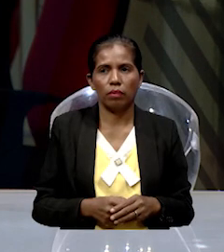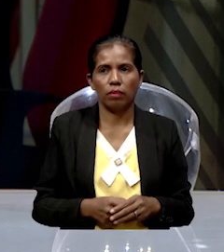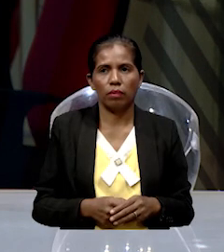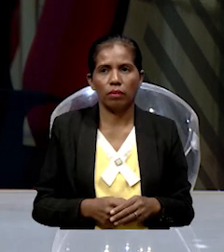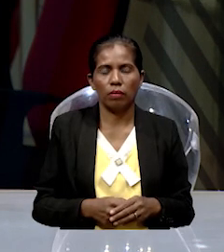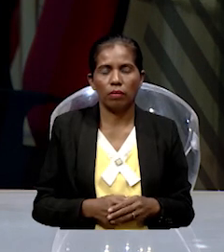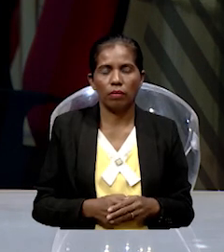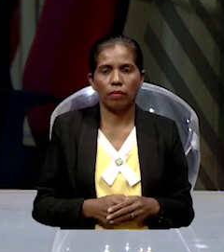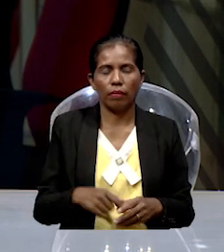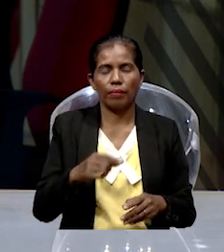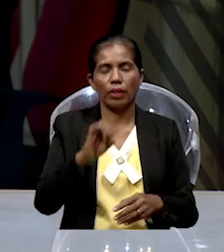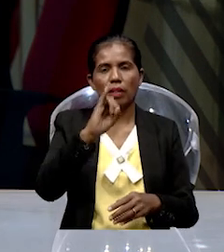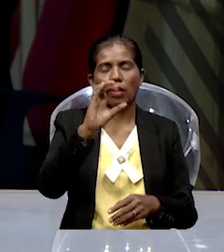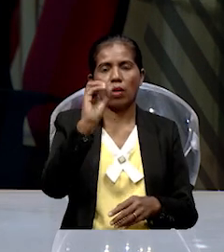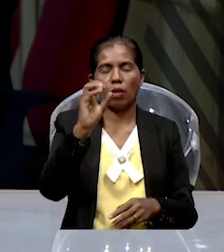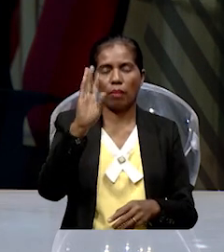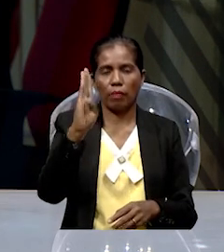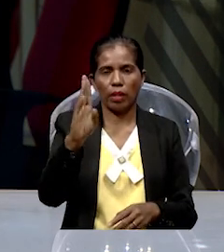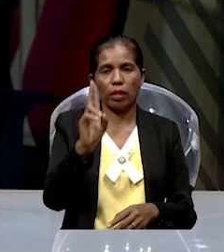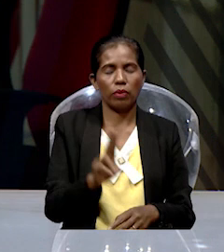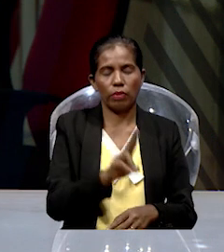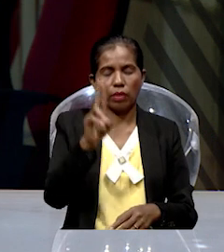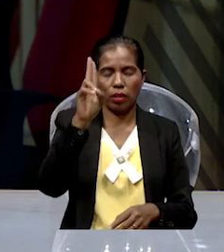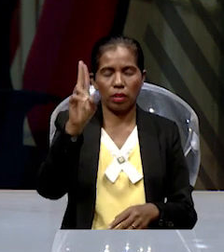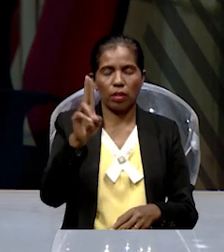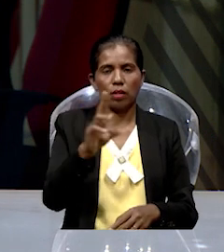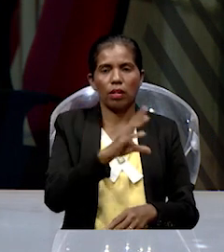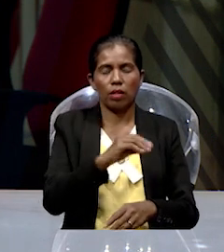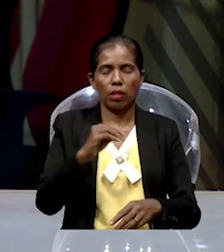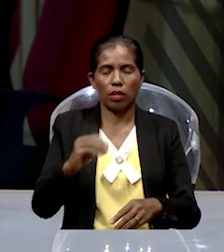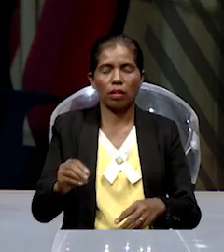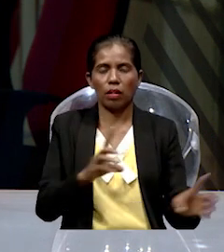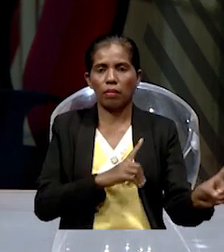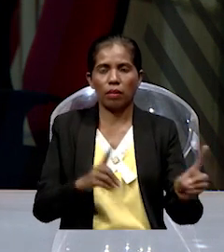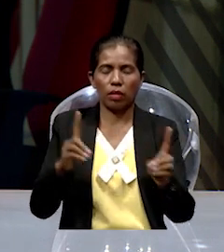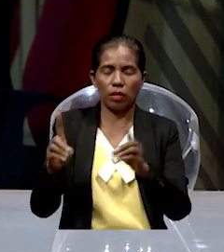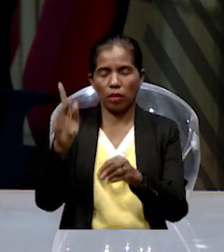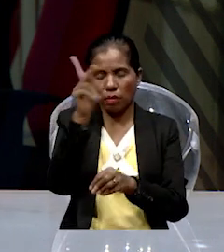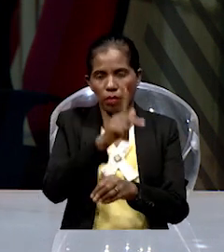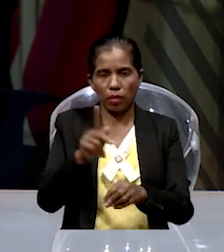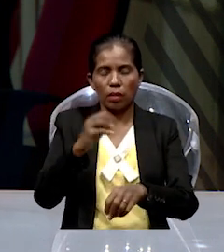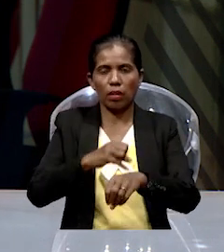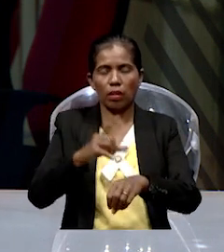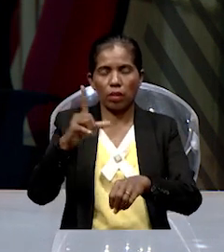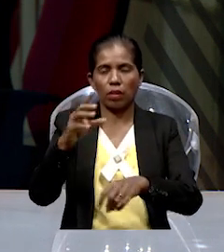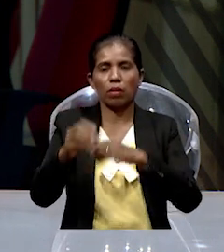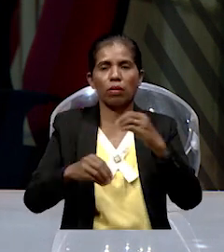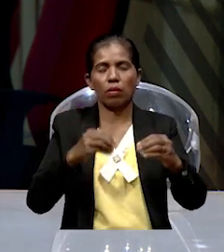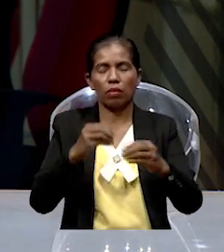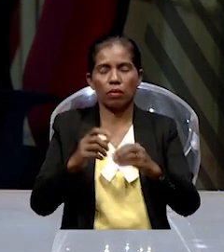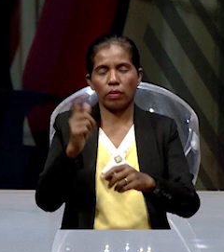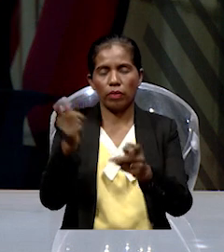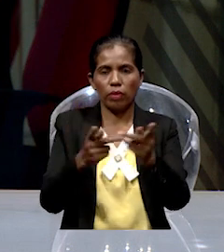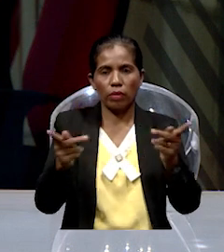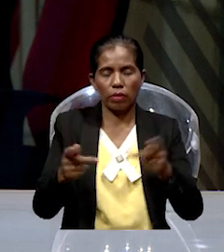Institute of business no University jadi warmadewa simplemente picsize internasional Kona ba Turismo